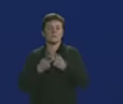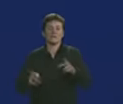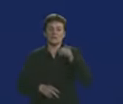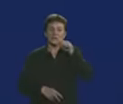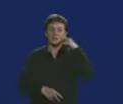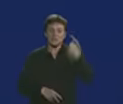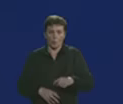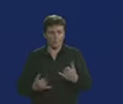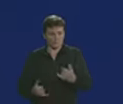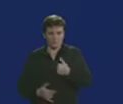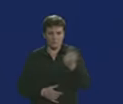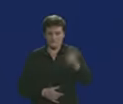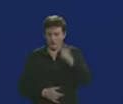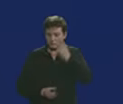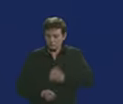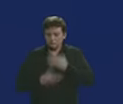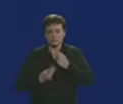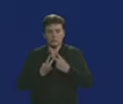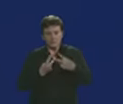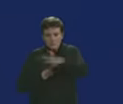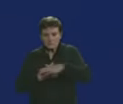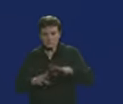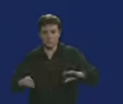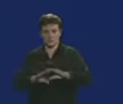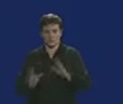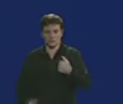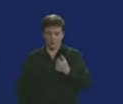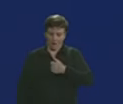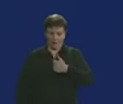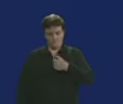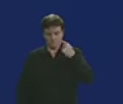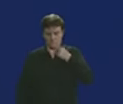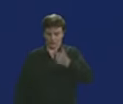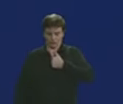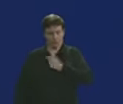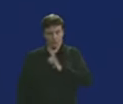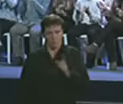cette région, je viens parler avec vous. Je ne viens pas parler avec moi.